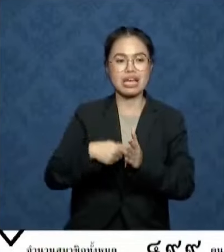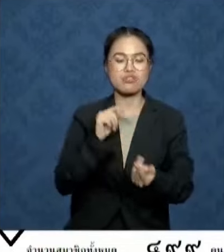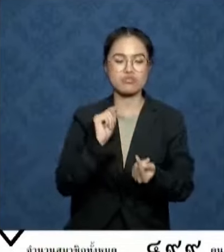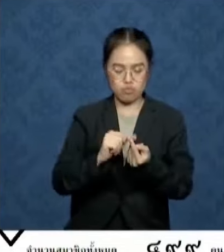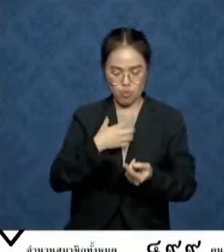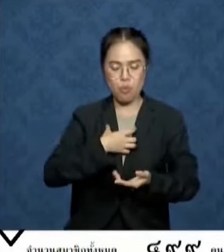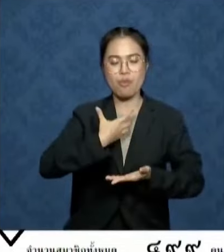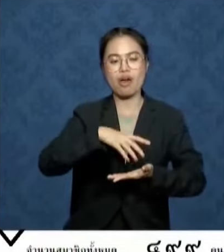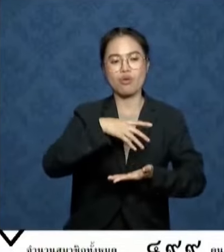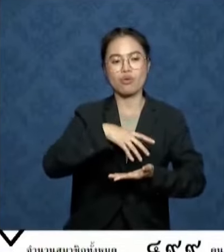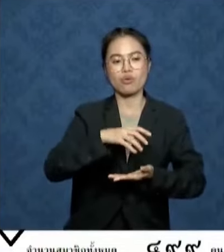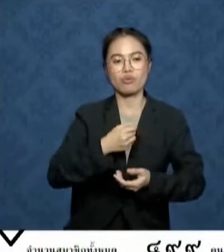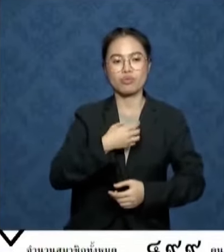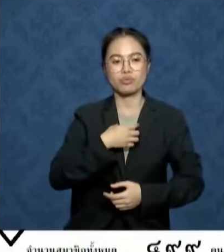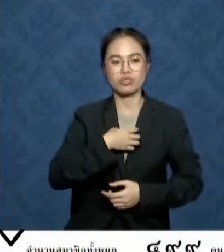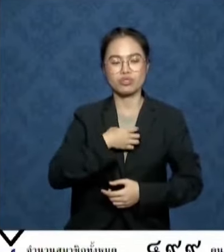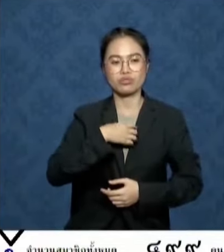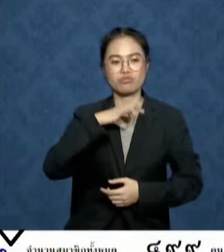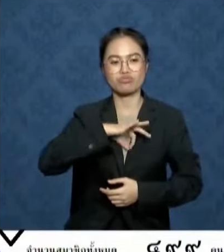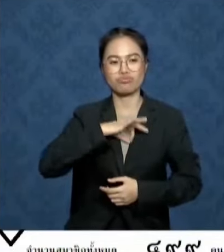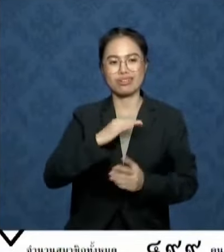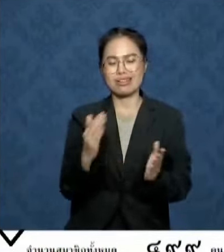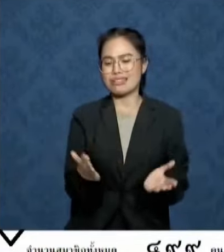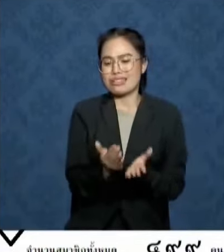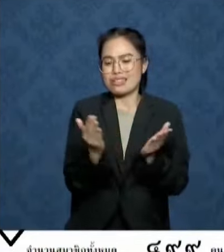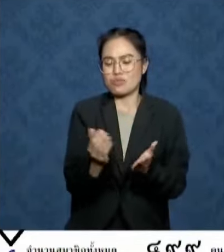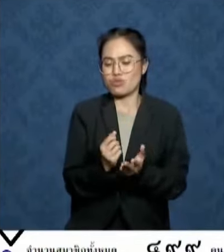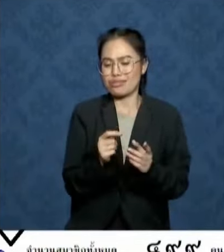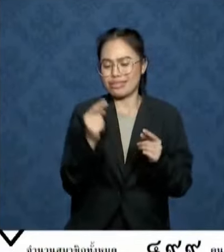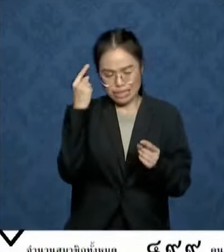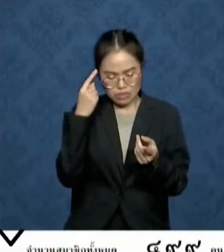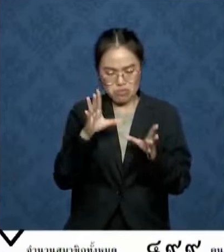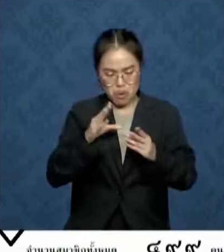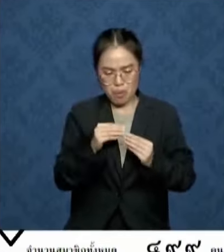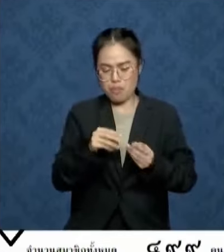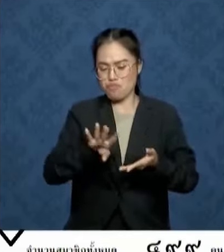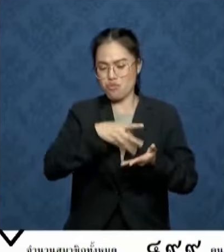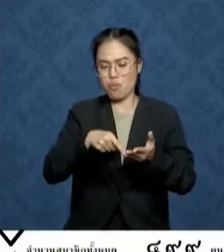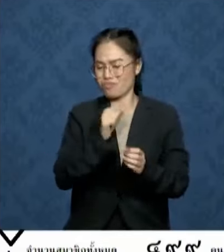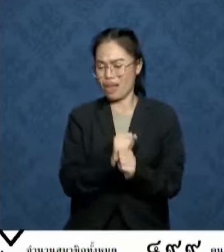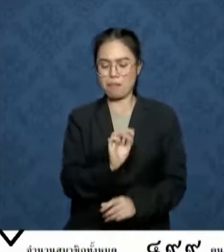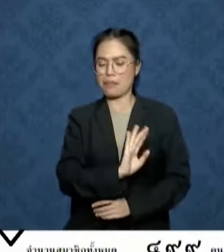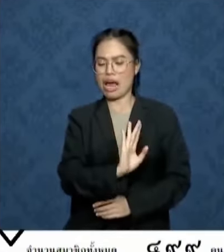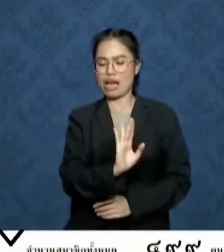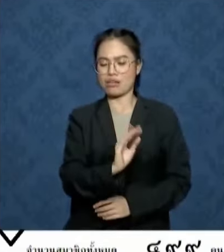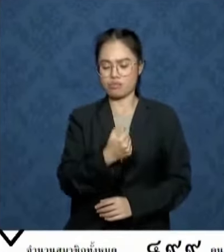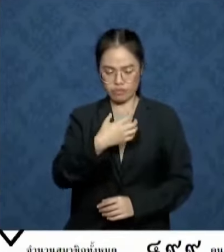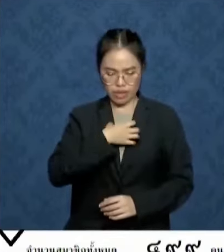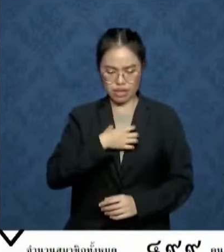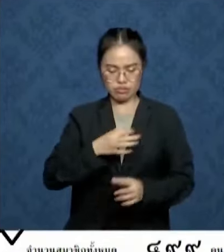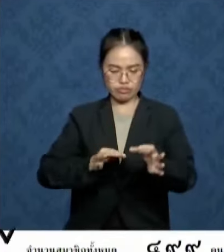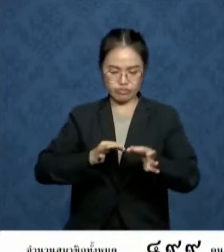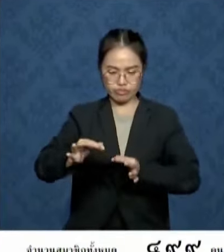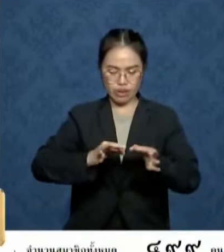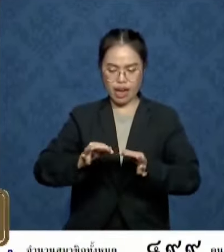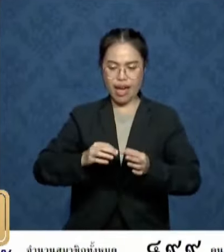ที่ กลา หมา ทั้หมดนั้นผม จ ไม สามารถ ท สถpping นล ราง glpl อ มา นี้ ได้ครับและผมหงวารัฐบาลจะได้นำสิ่งที่ผมไดอธิปลาย